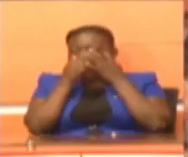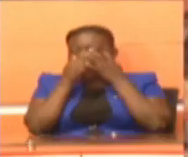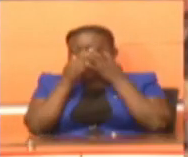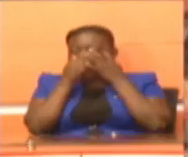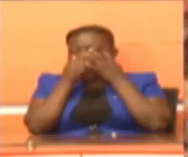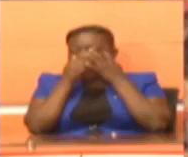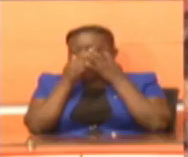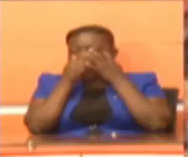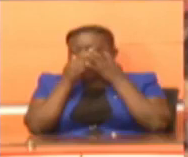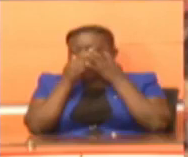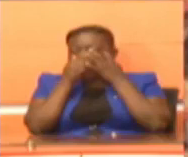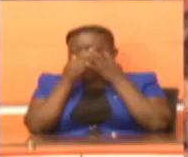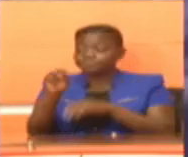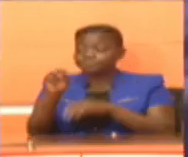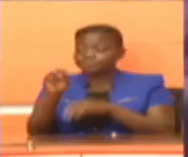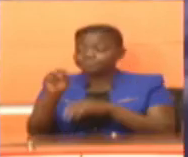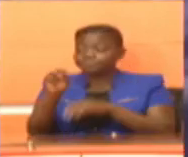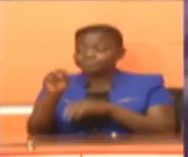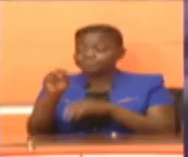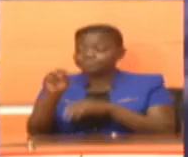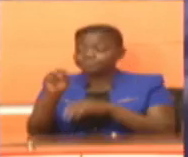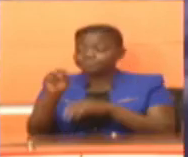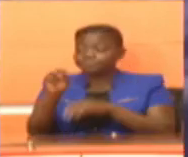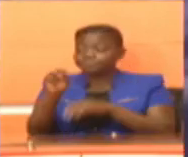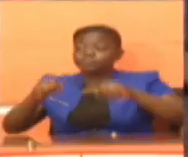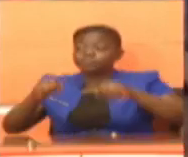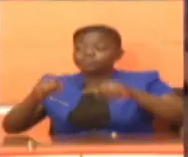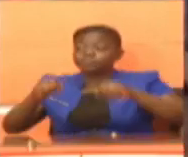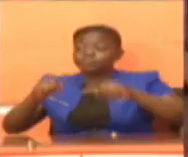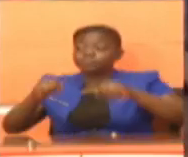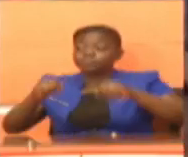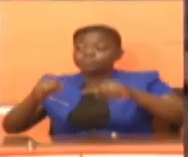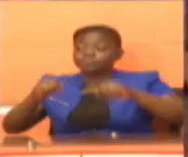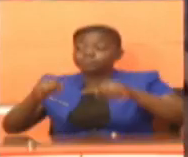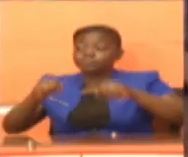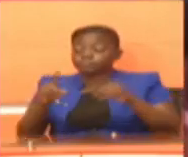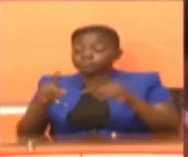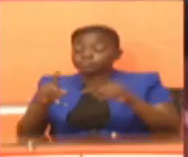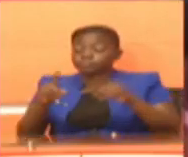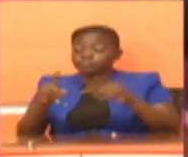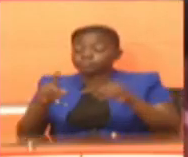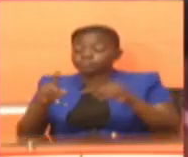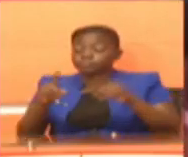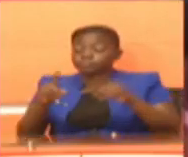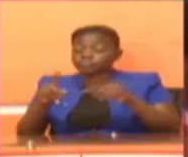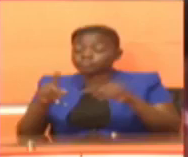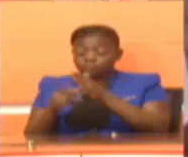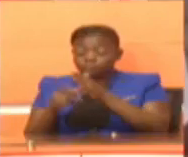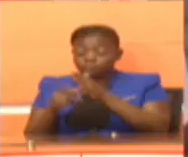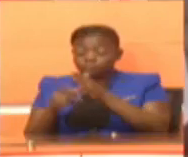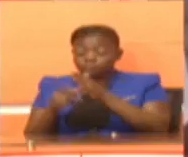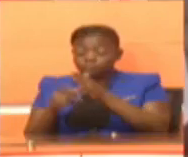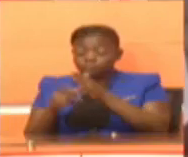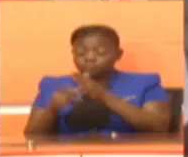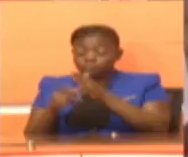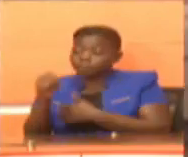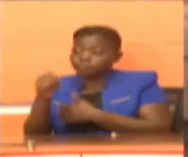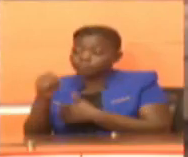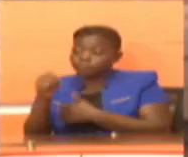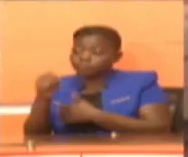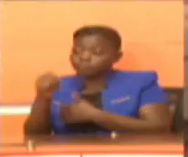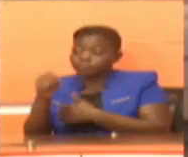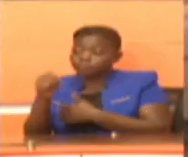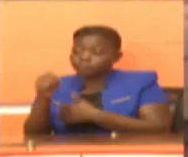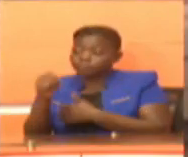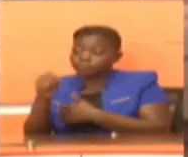ssente w'akatale ategeeza nti akulira akatale abadde alina obutakkanya n'abakuuma akatale ku nsonga y'okubasasula kubanga bo teyibakwatako